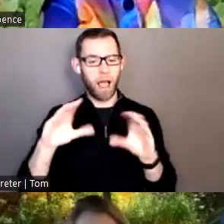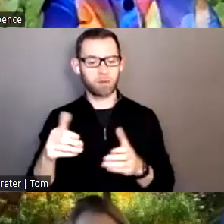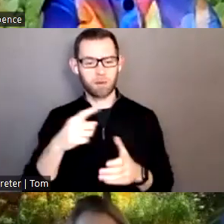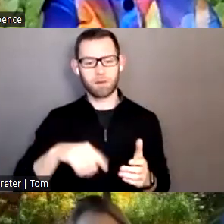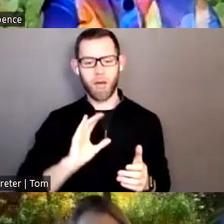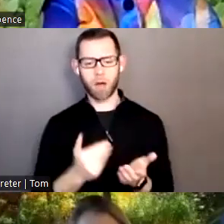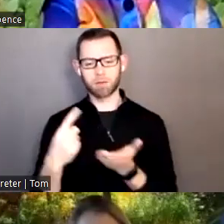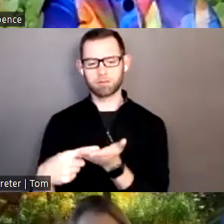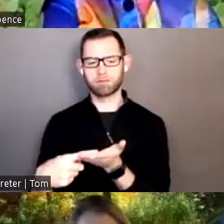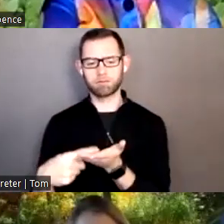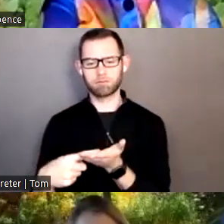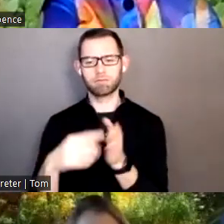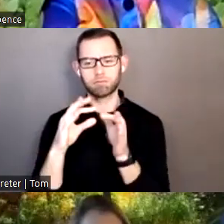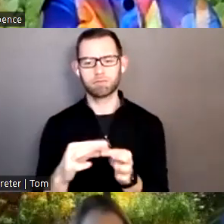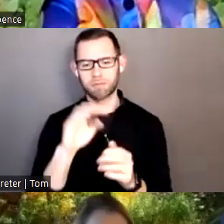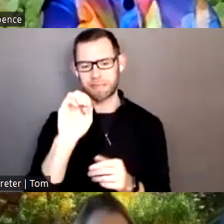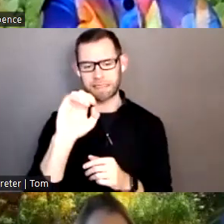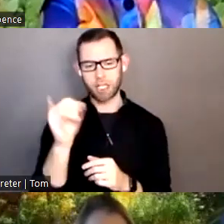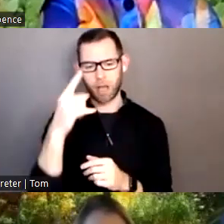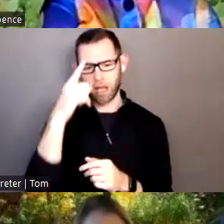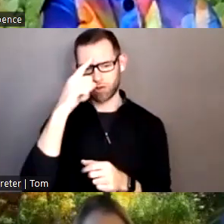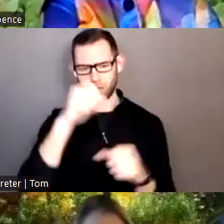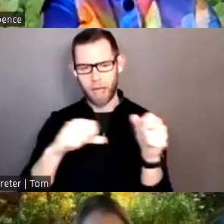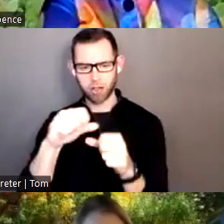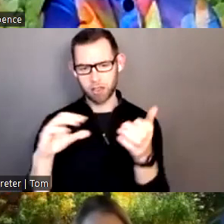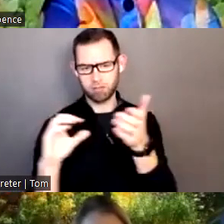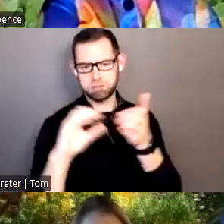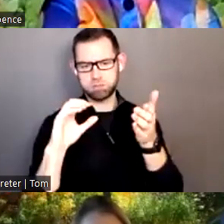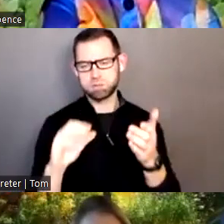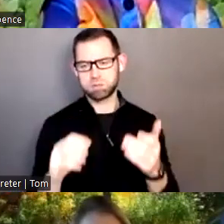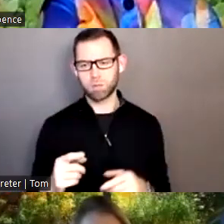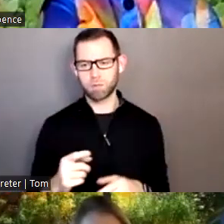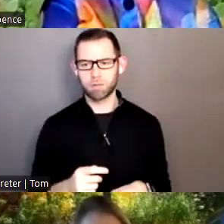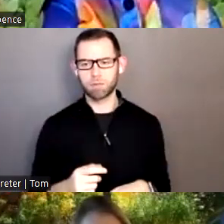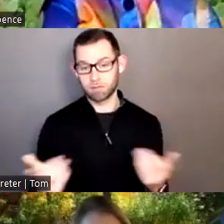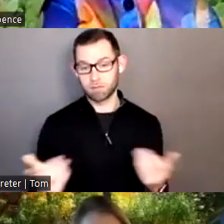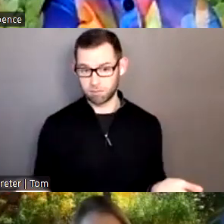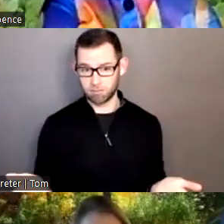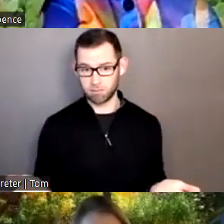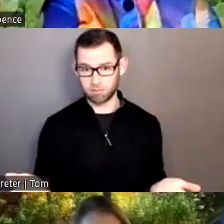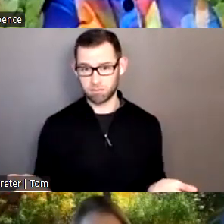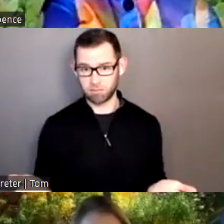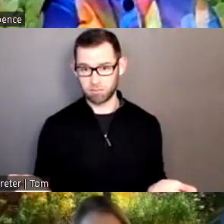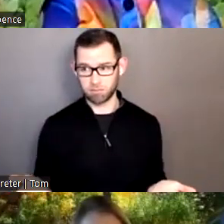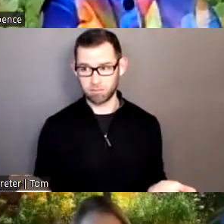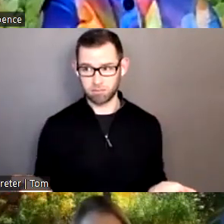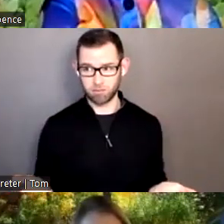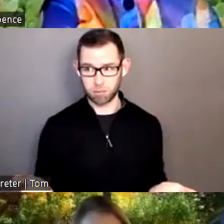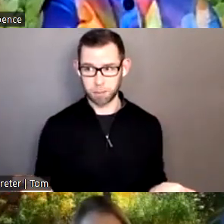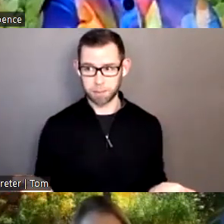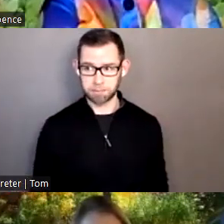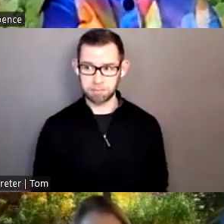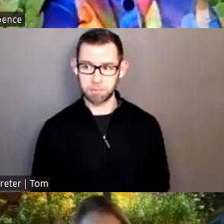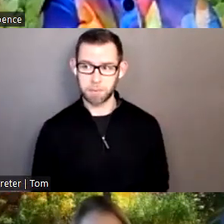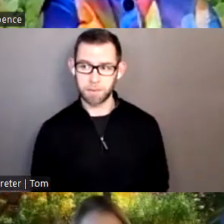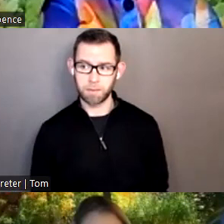the, discussion of concernant la EJ parole pour faire, strategy concernant back in the document. So, concernant le um, document que nous gagnons avec